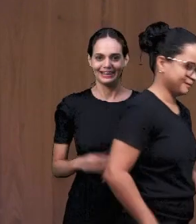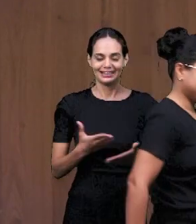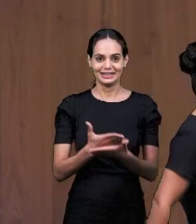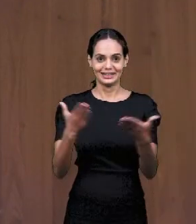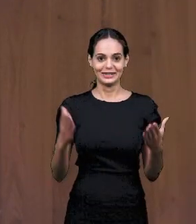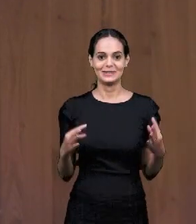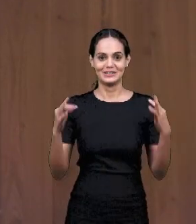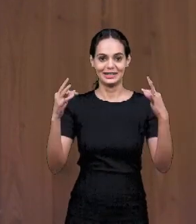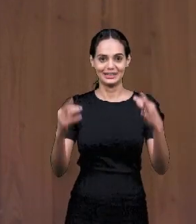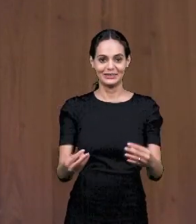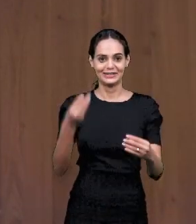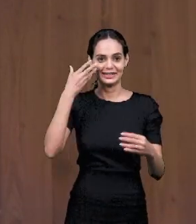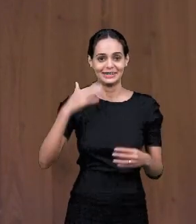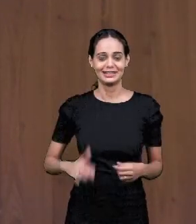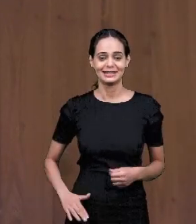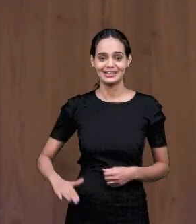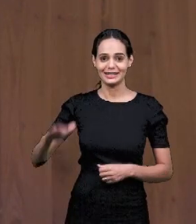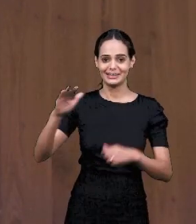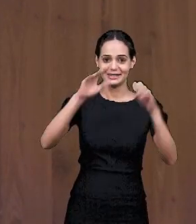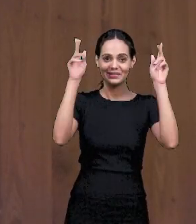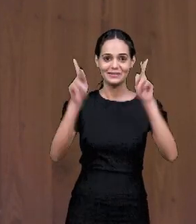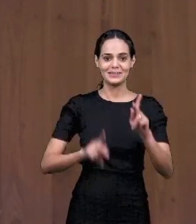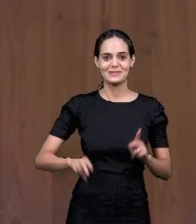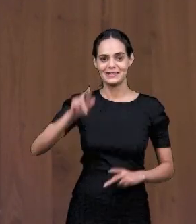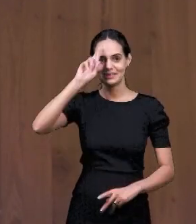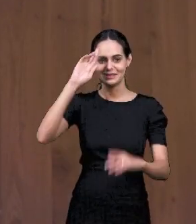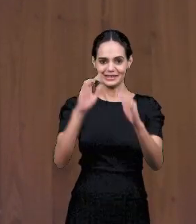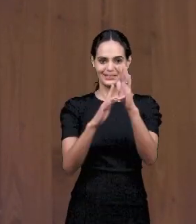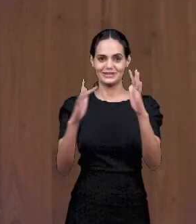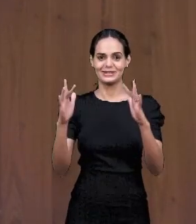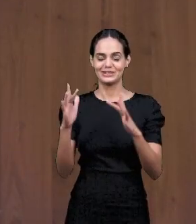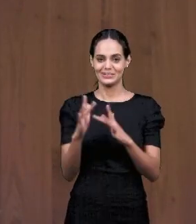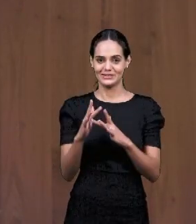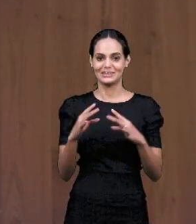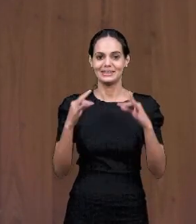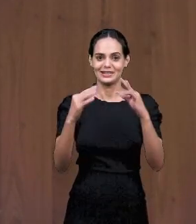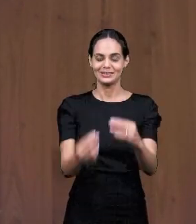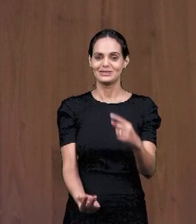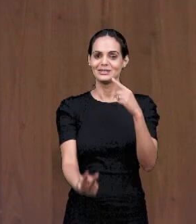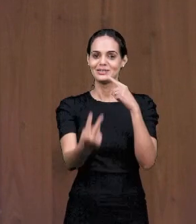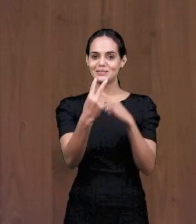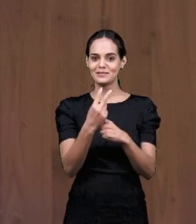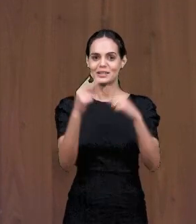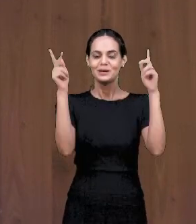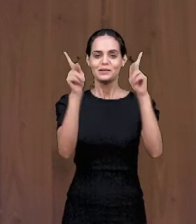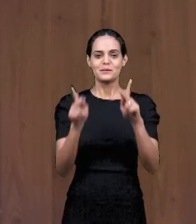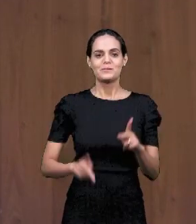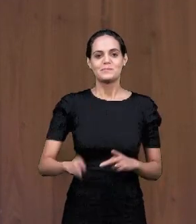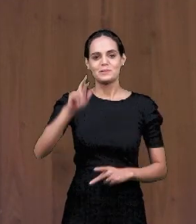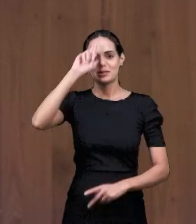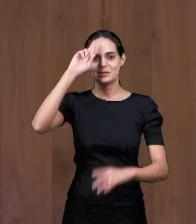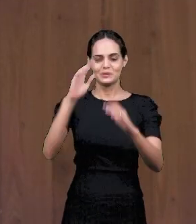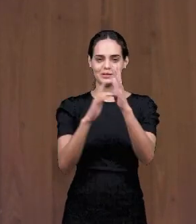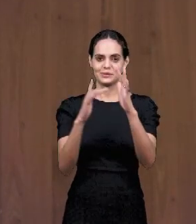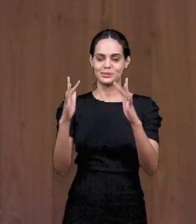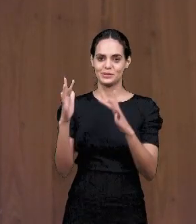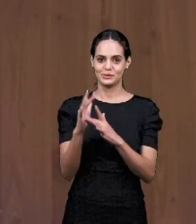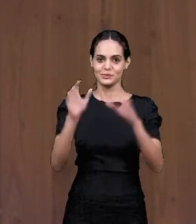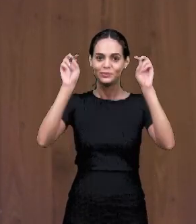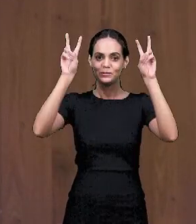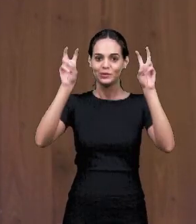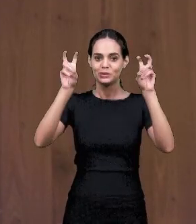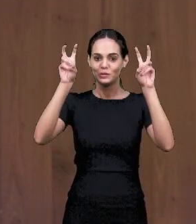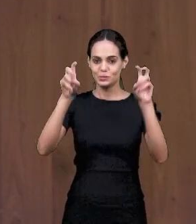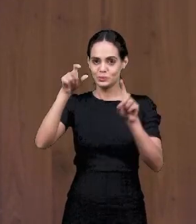Nous saluons les enfants, intermédiaires et adolescents et à tous ceux qui nous assistent dans la paix du Seigneur Jésus. La thématique du